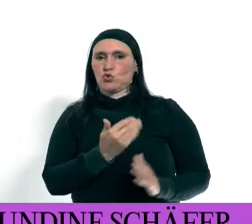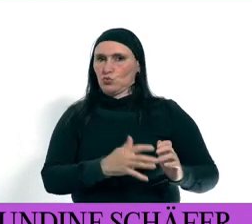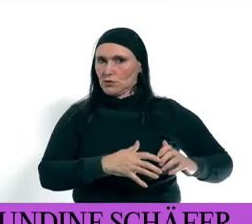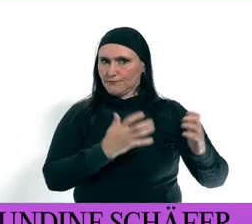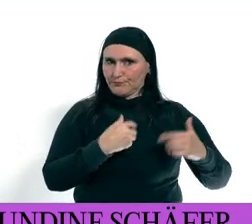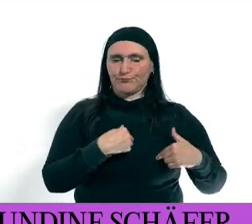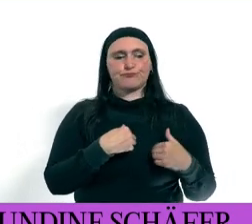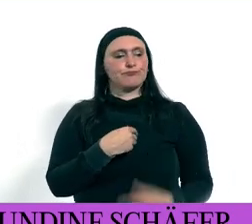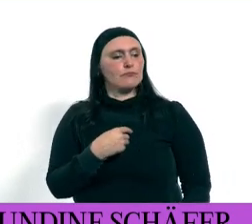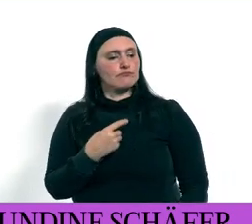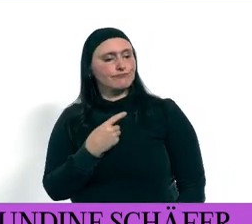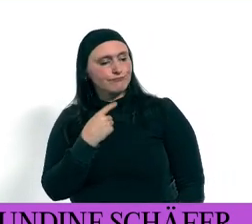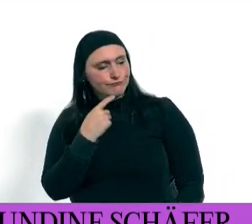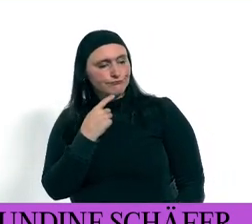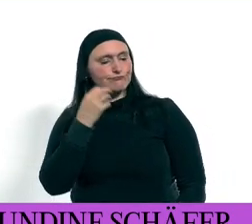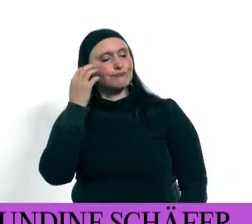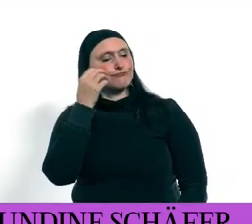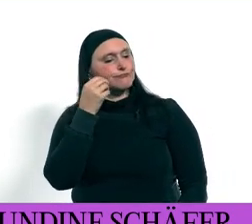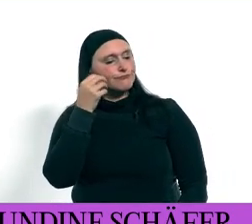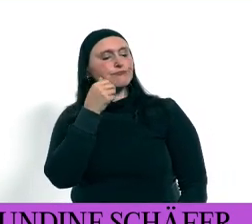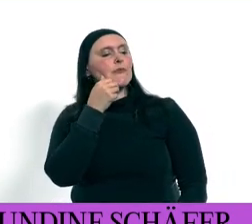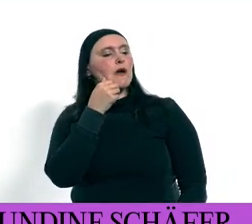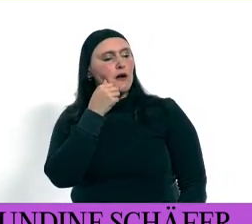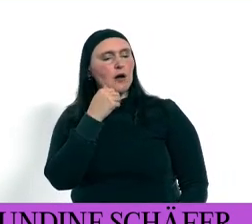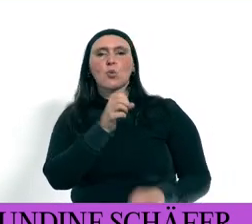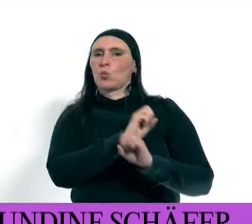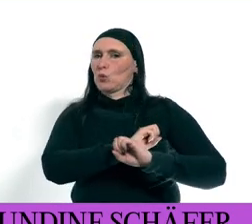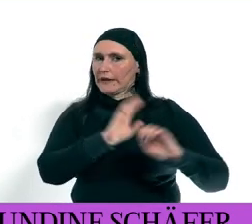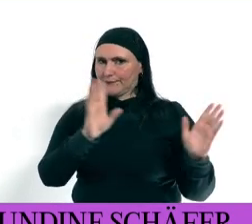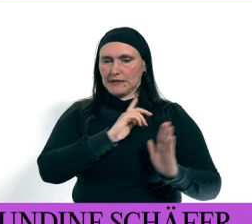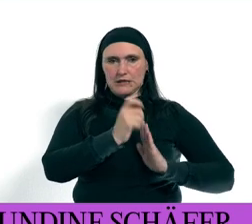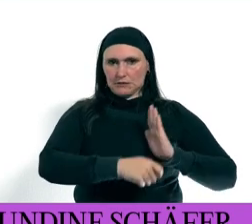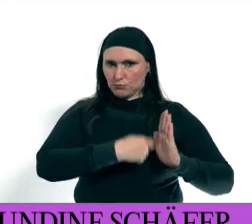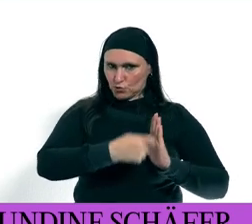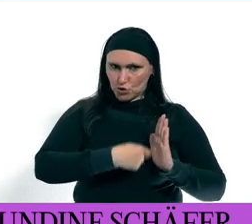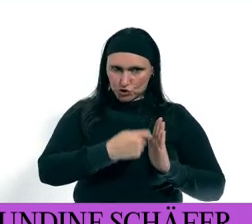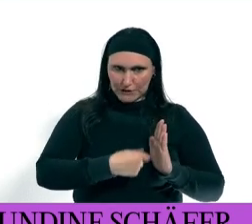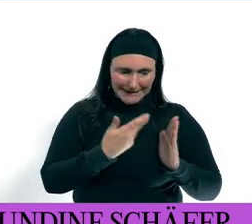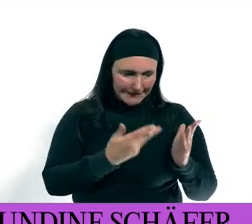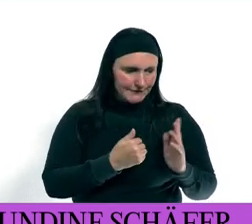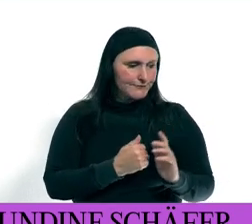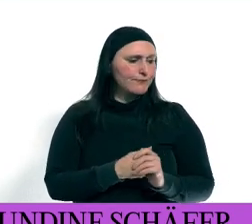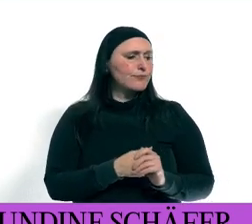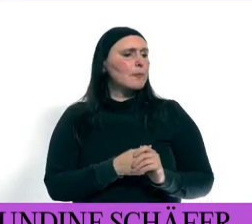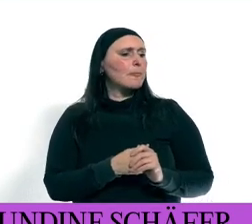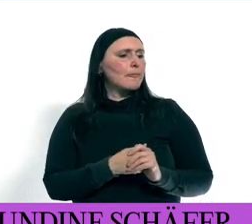und Mabuk und ich überlegten, wir bauen hier etwas an. Und wir dachten, okay,